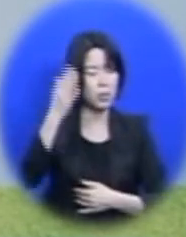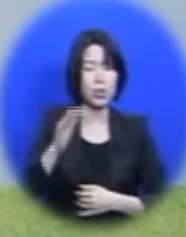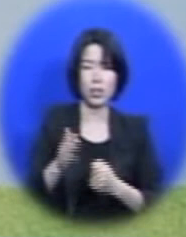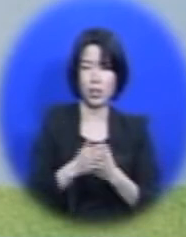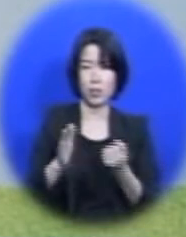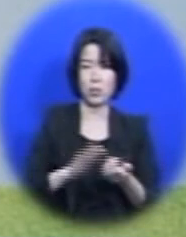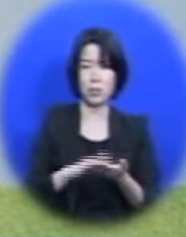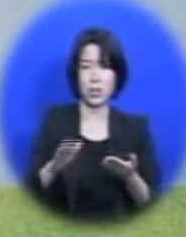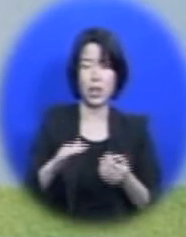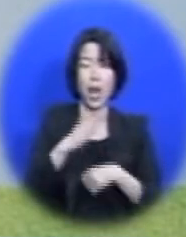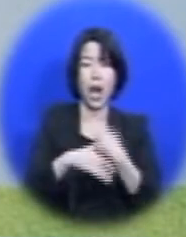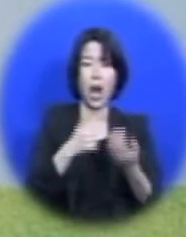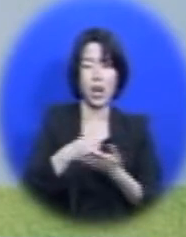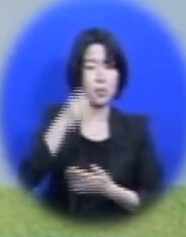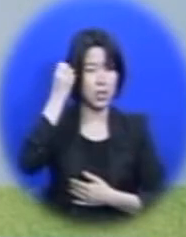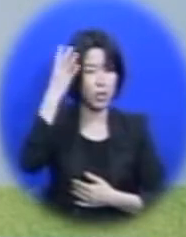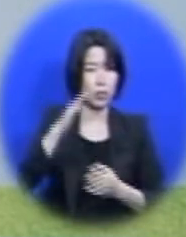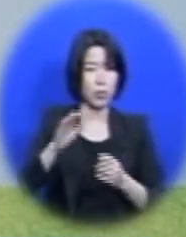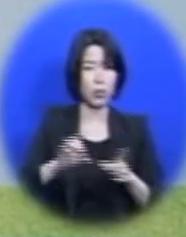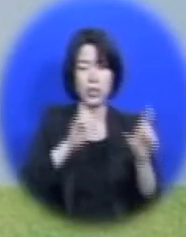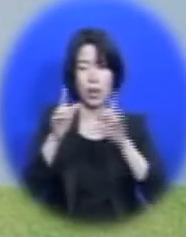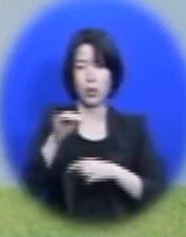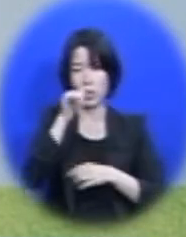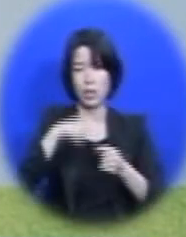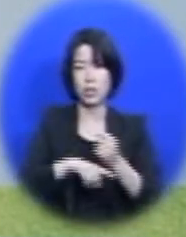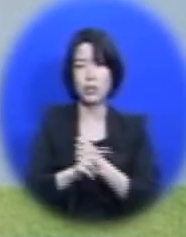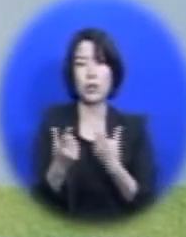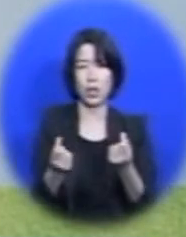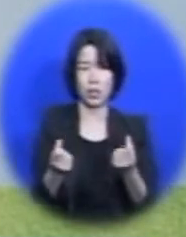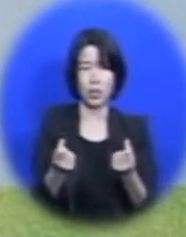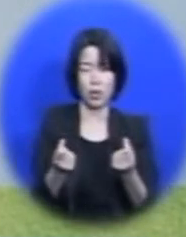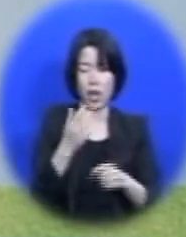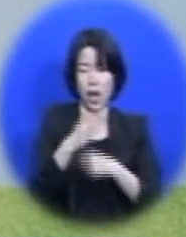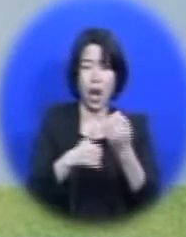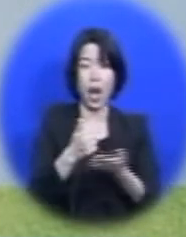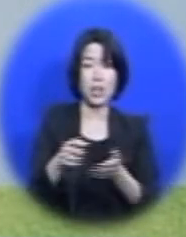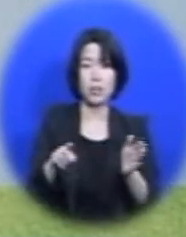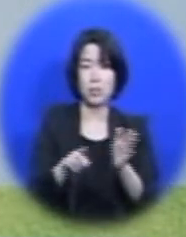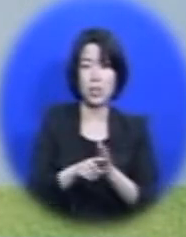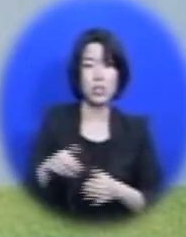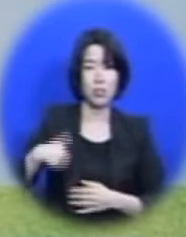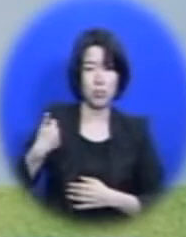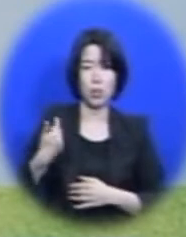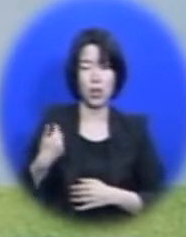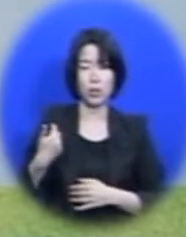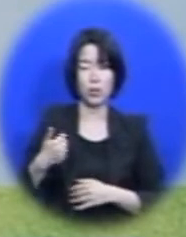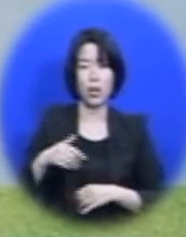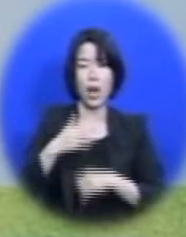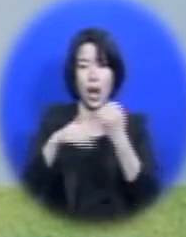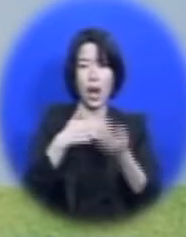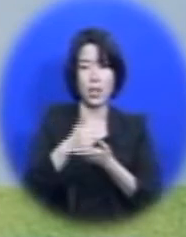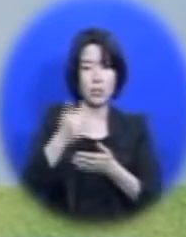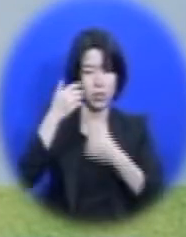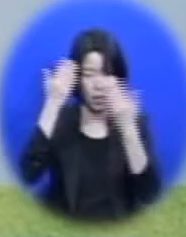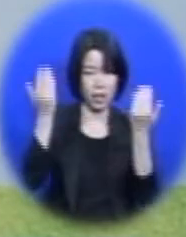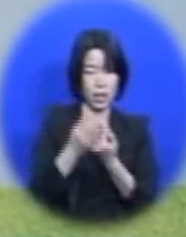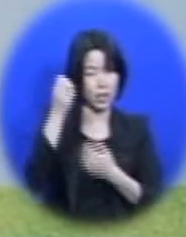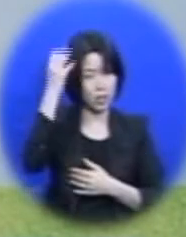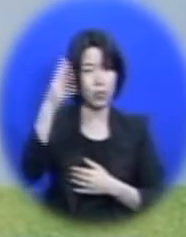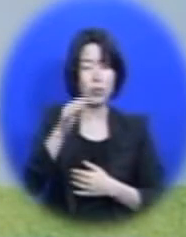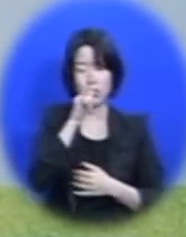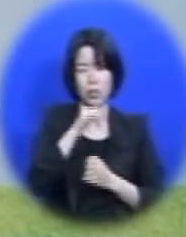때문입니다. 하나님을 잊고 살고 있다는 뜻이에요. 하나님을 믿는지는 몰라도 다 잊어버리고 살고 있는 거예요. 하나님을